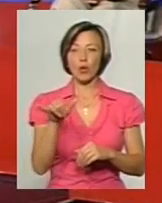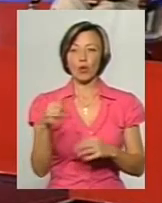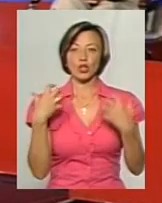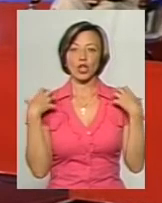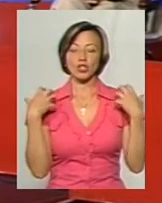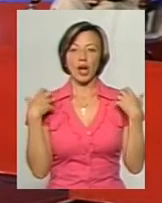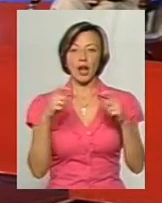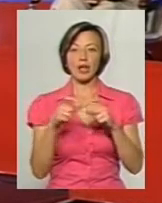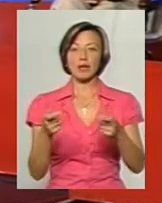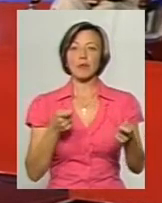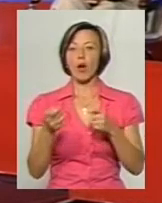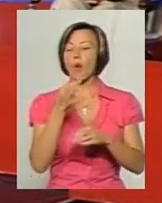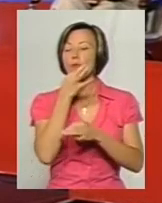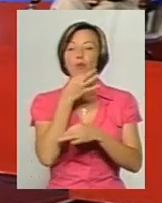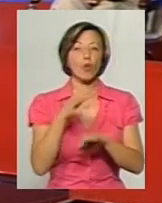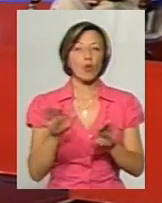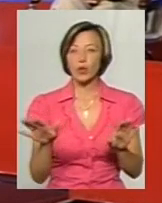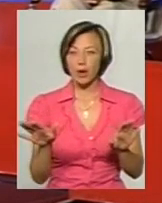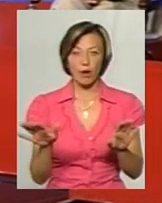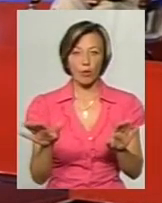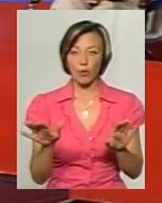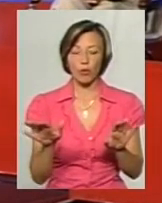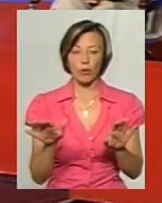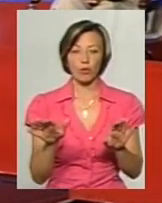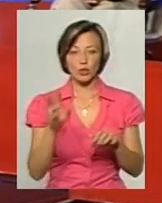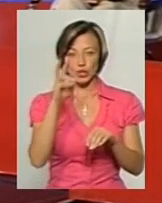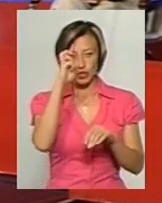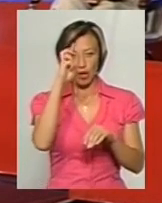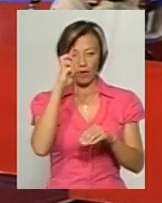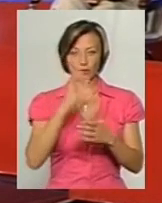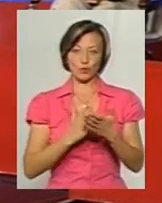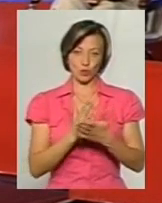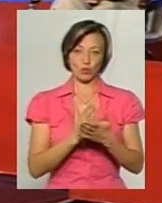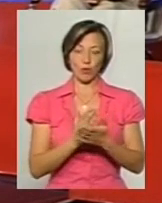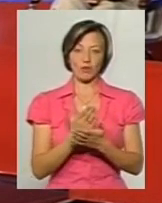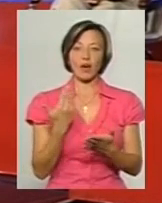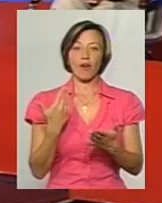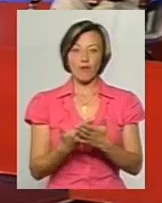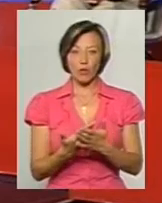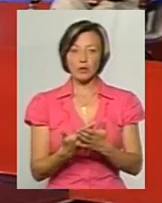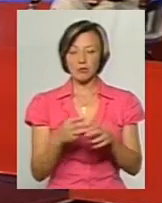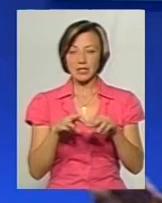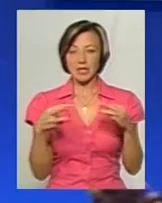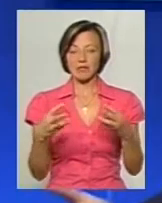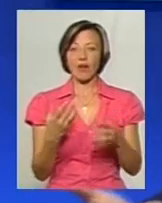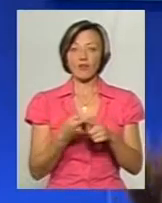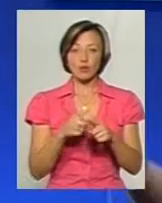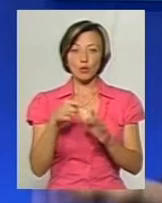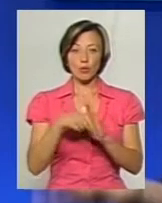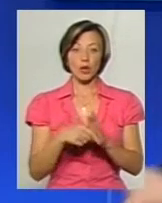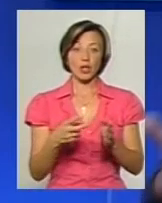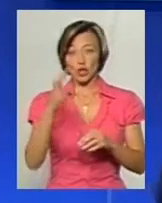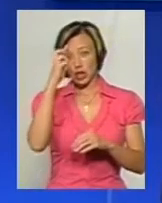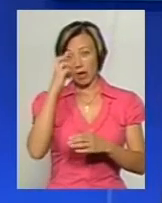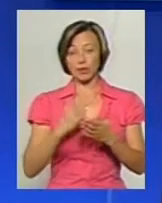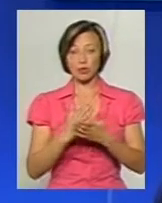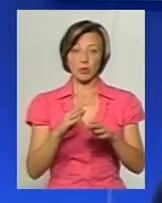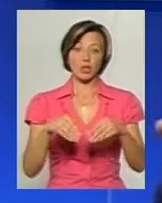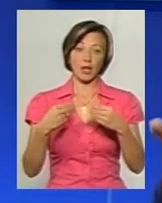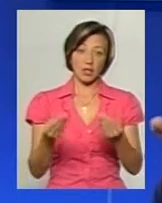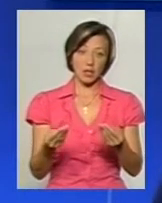начальника департаменту будь-якого державного службовця. От міністерство, розумієте, от в цьому. Зато державна служба